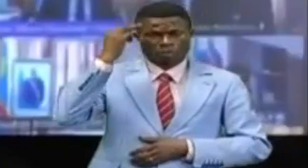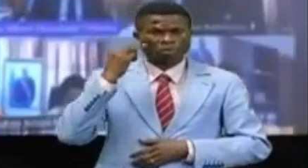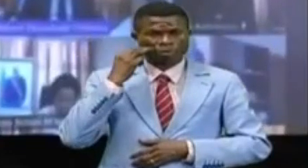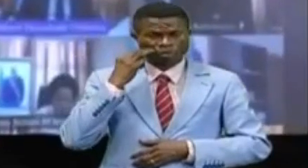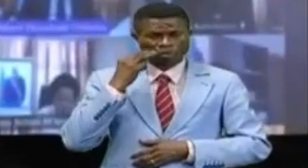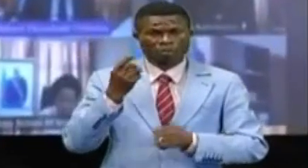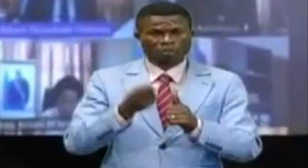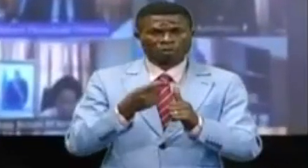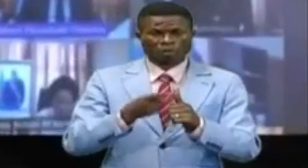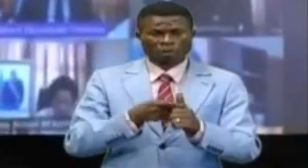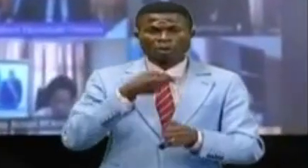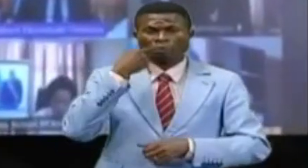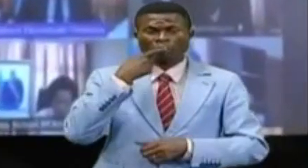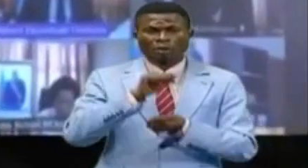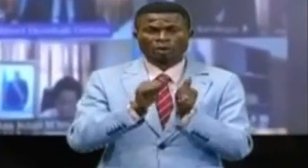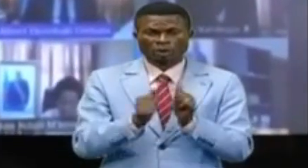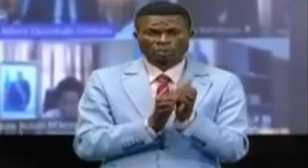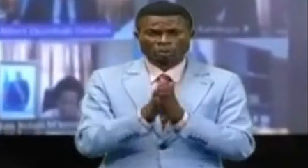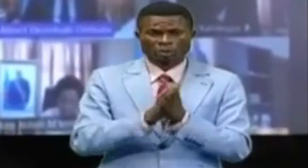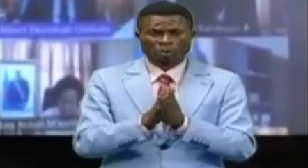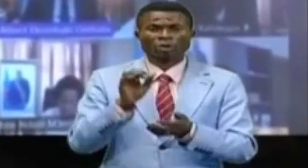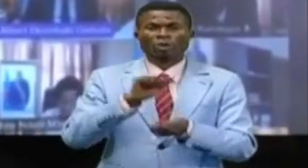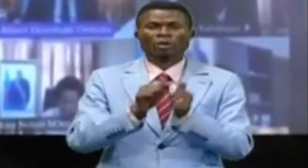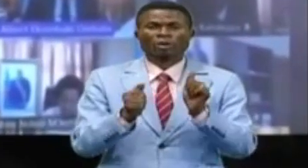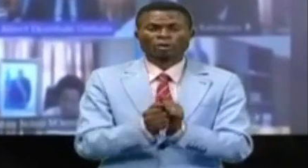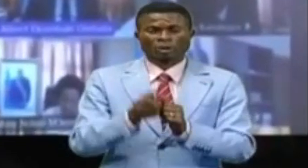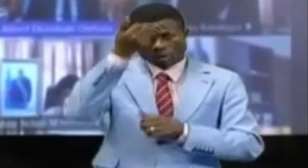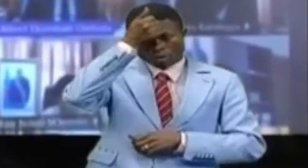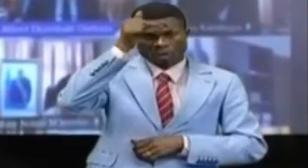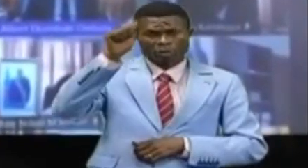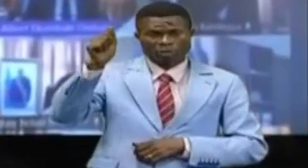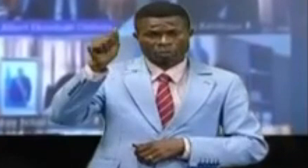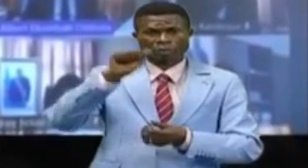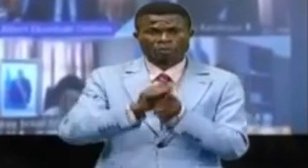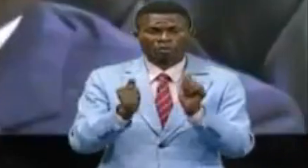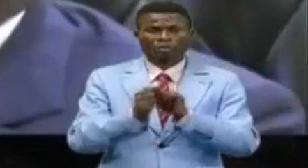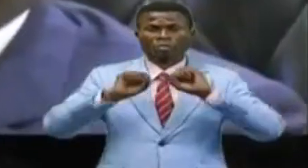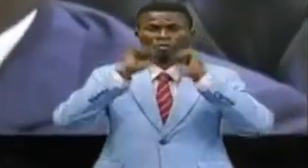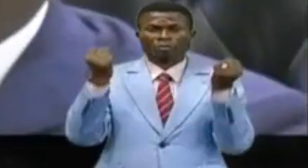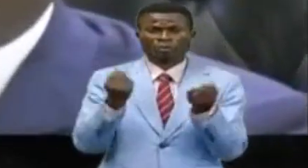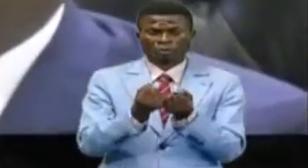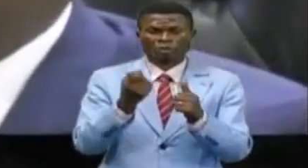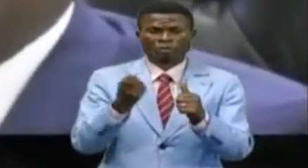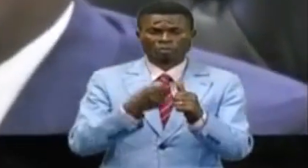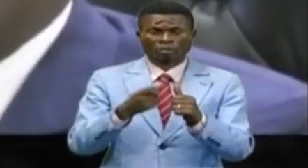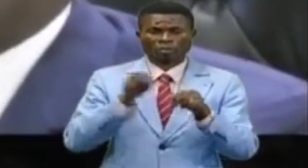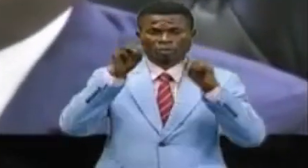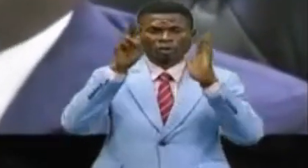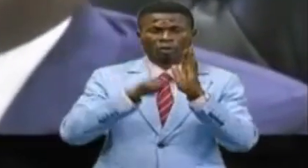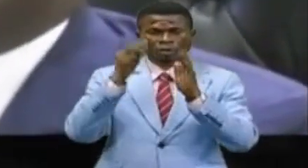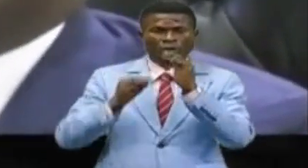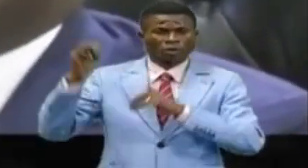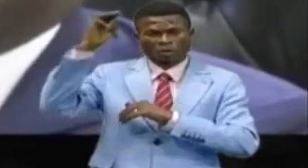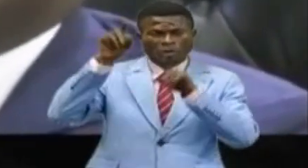le Premier ministre a d'abord abordé le point relatif à la problématique des grèves dans les secteurs sociaux, notamment dans l'enseignement supérieur